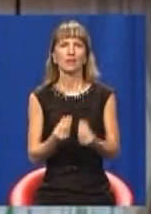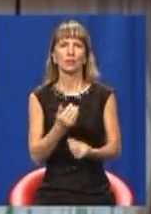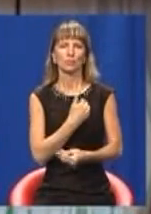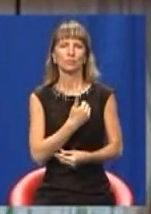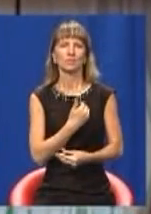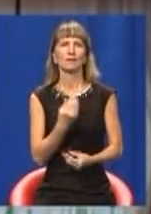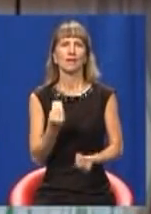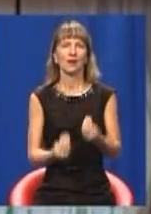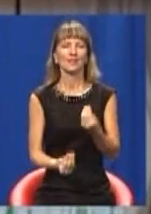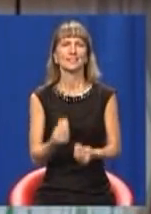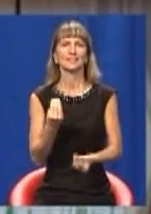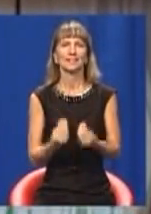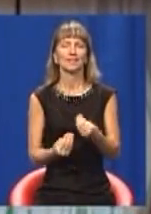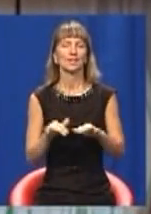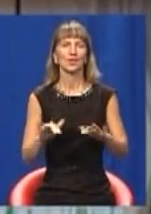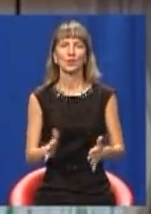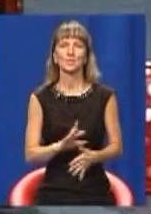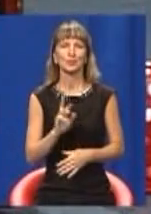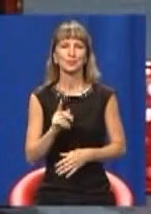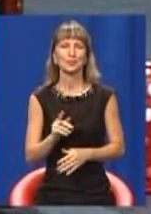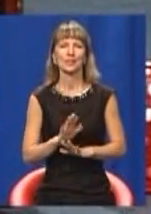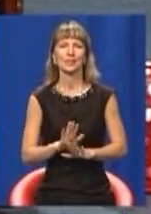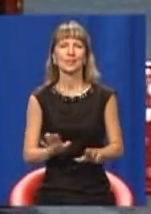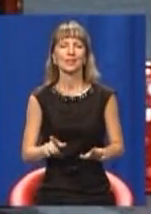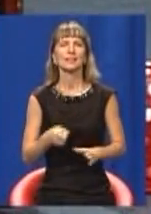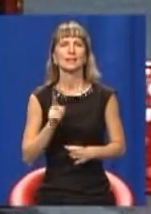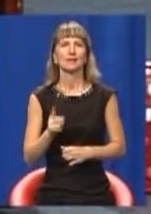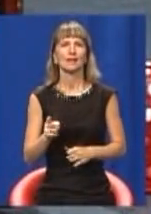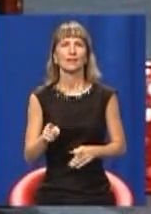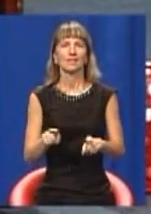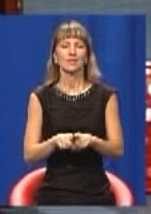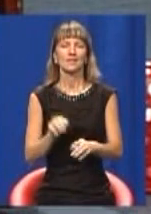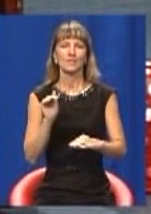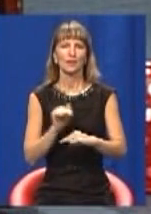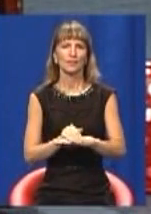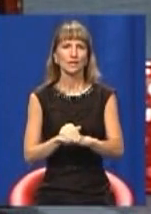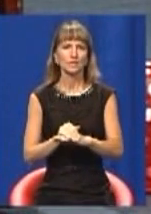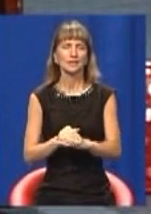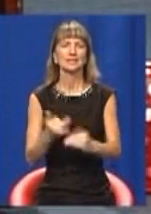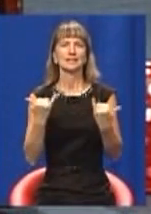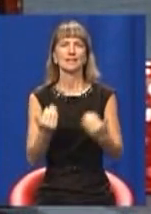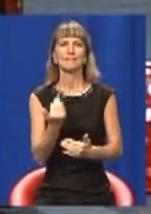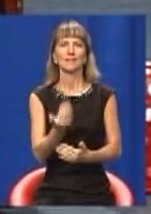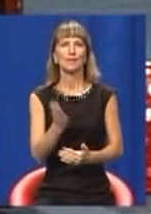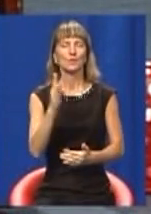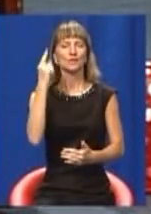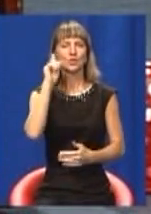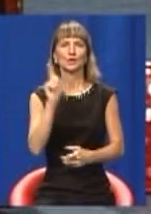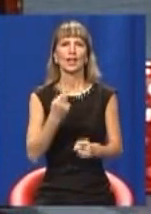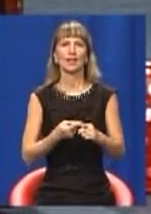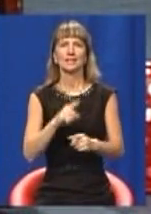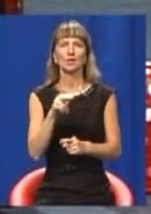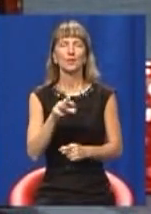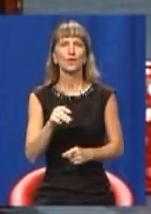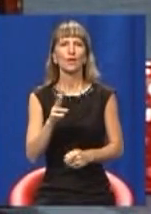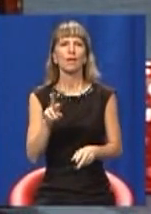постійно, гратися, не втомлювалася б, ні? Ні. Ну, от насправді, якось так виявляється навіть. Тепер ви будете знати, що то за порода, як з ними